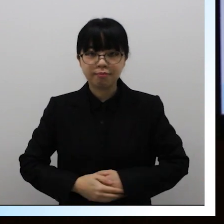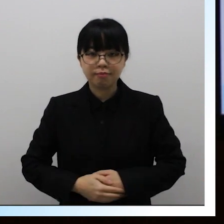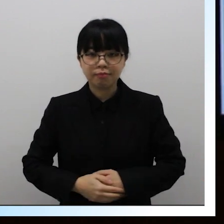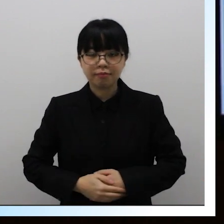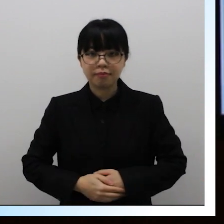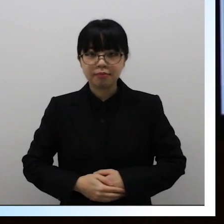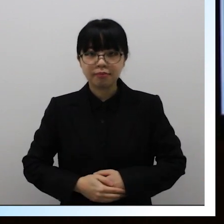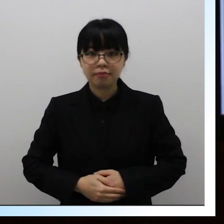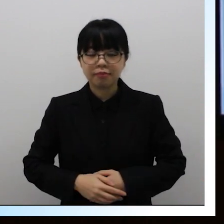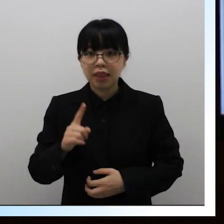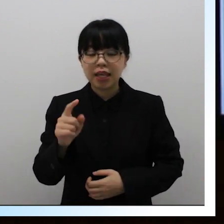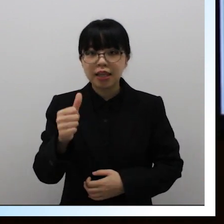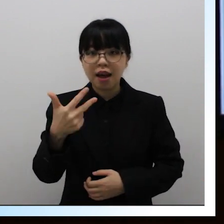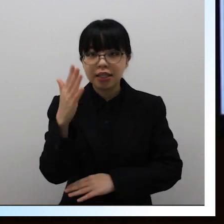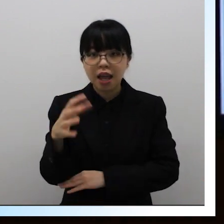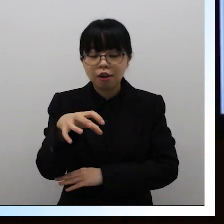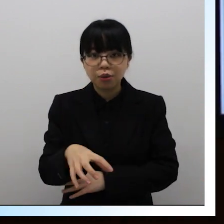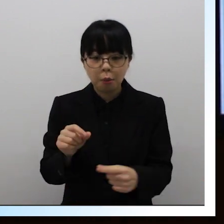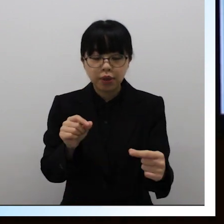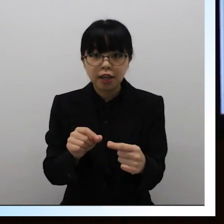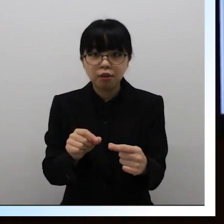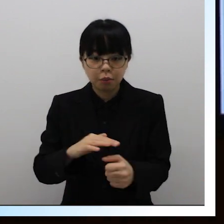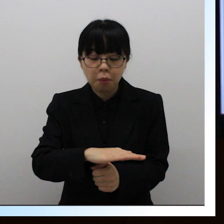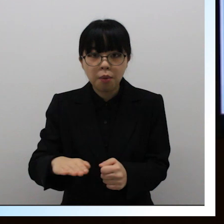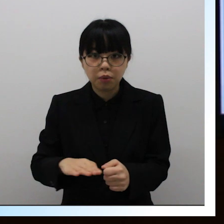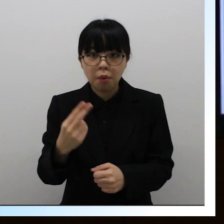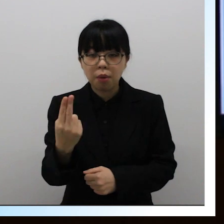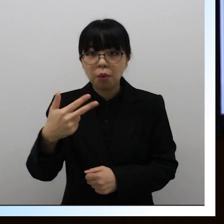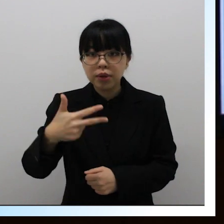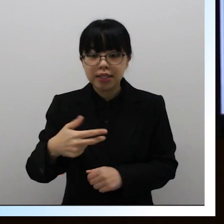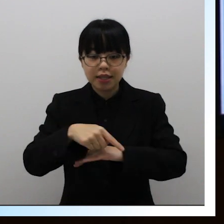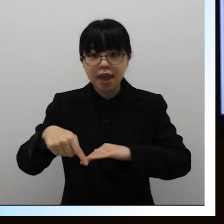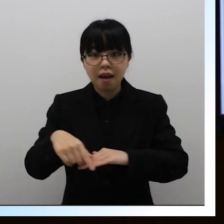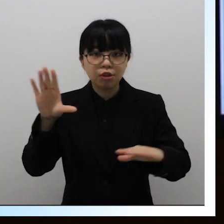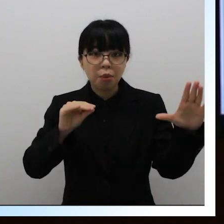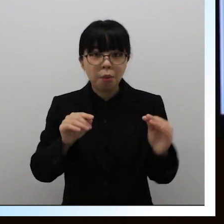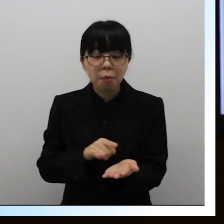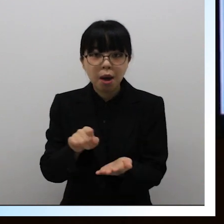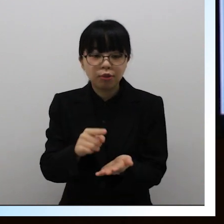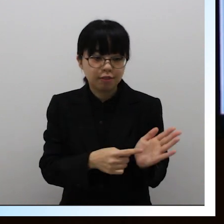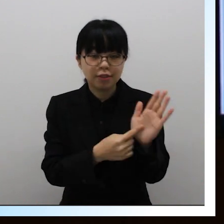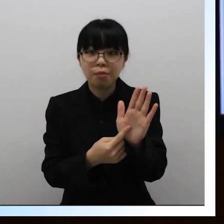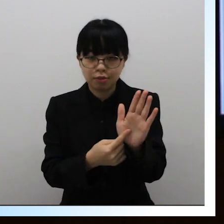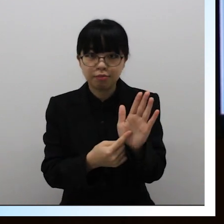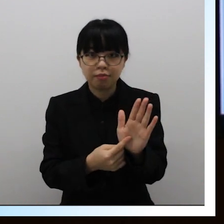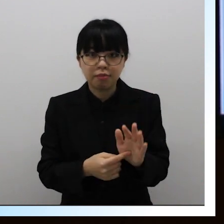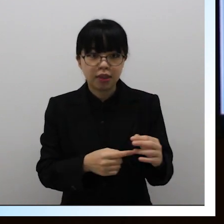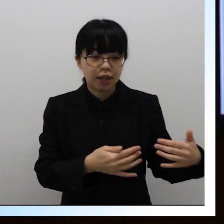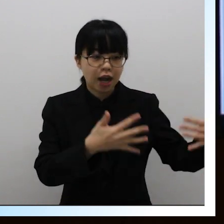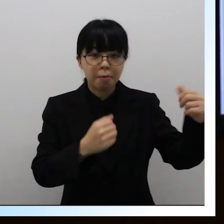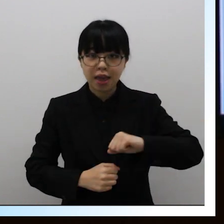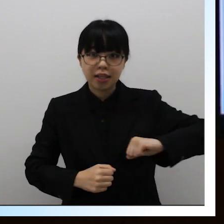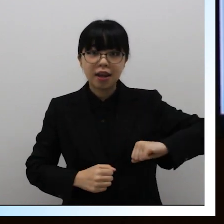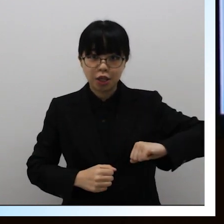日田市役所周辺の都市計画情報マップが表示されます。画面左側には判例が表